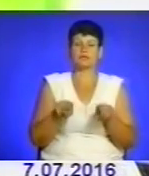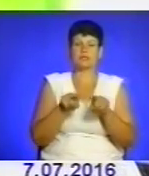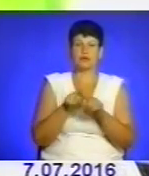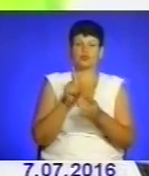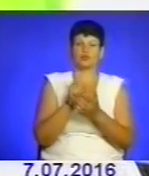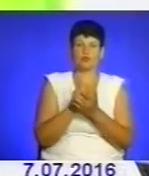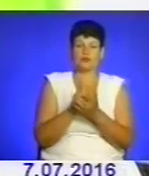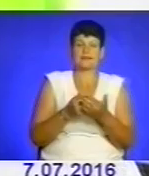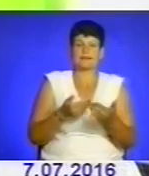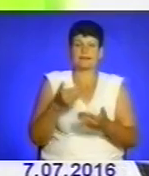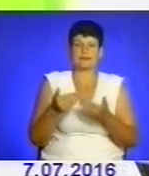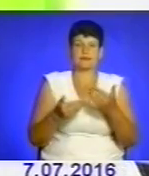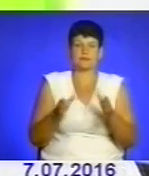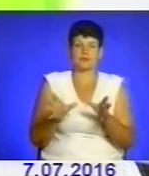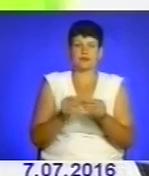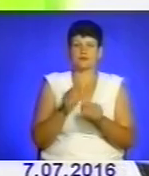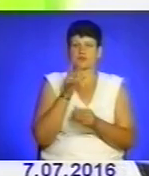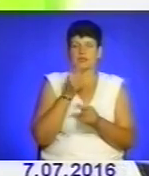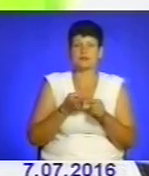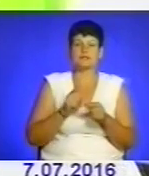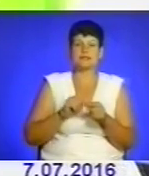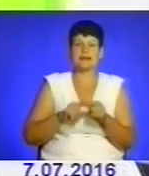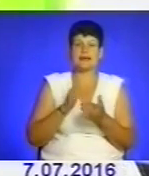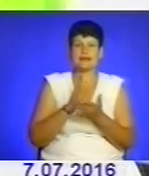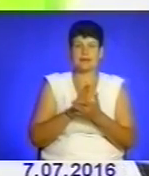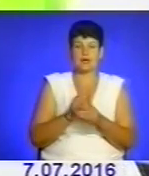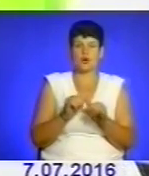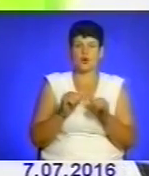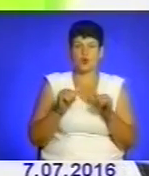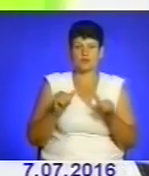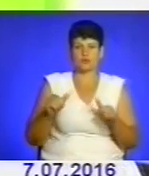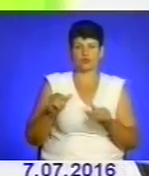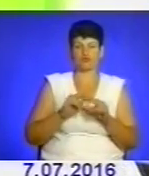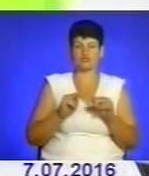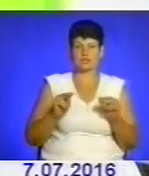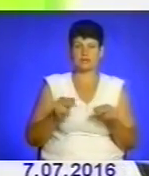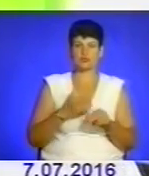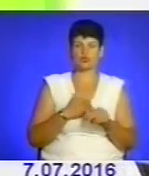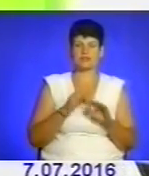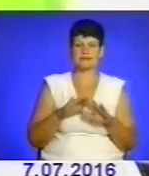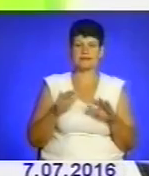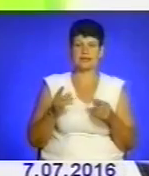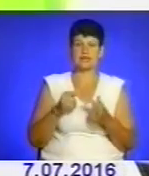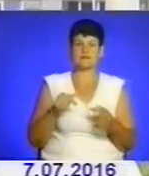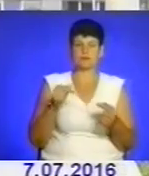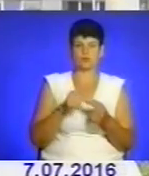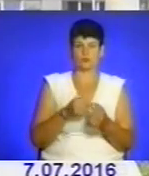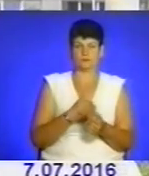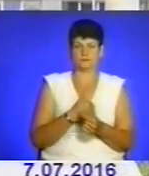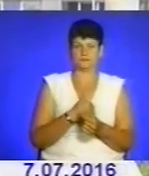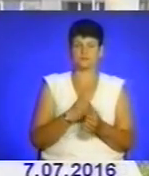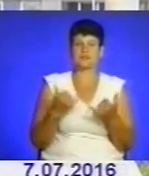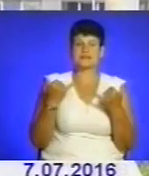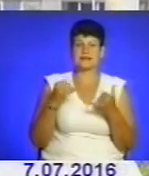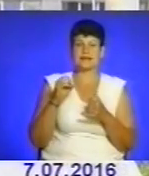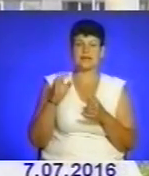часом. Це є розвиток вчителя, це є заохочення для дітей і, відповідно, як я вже говорила, мотивація. Зараз на